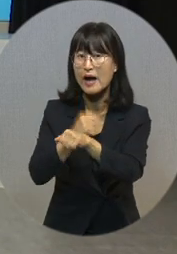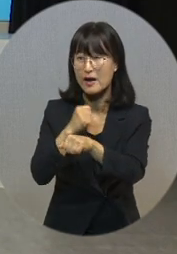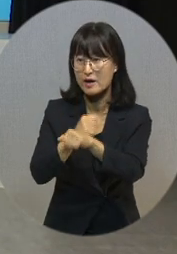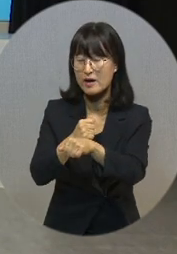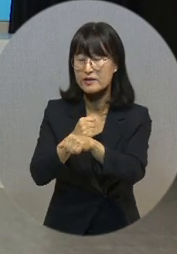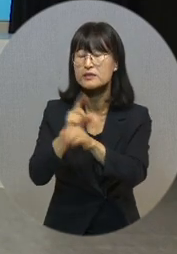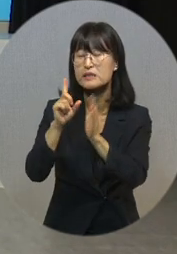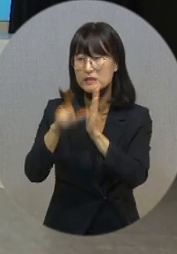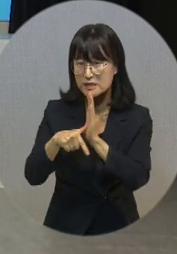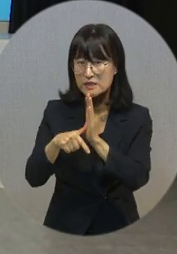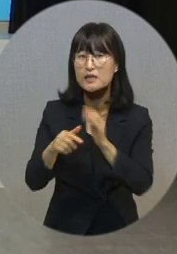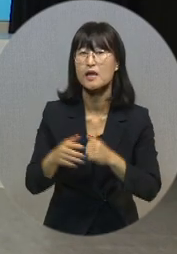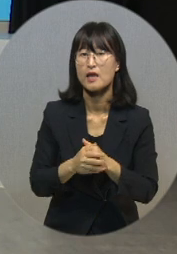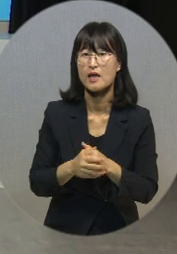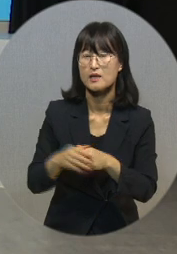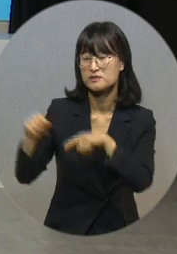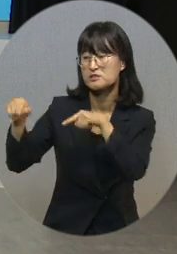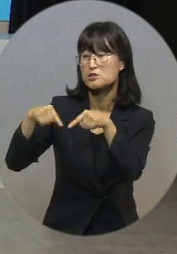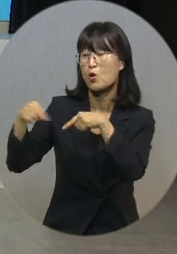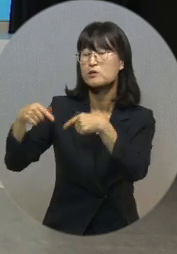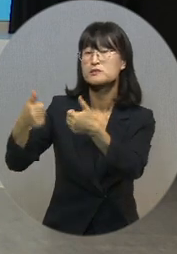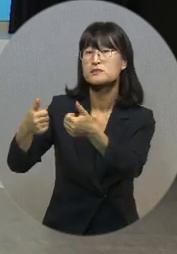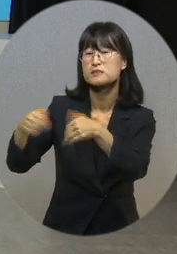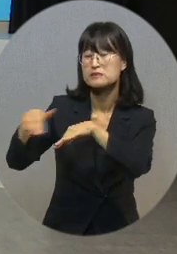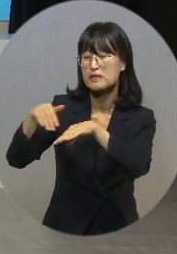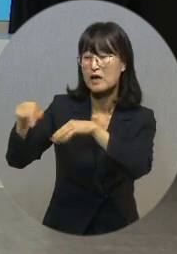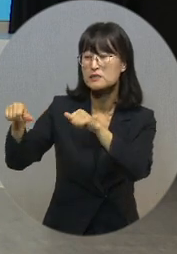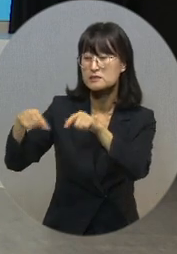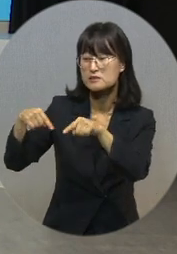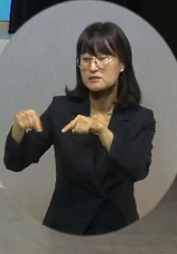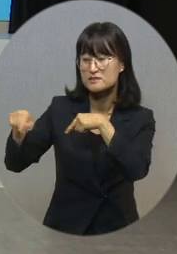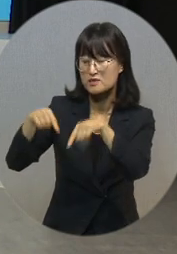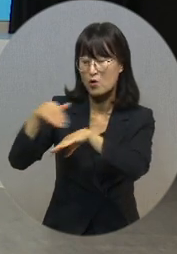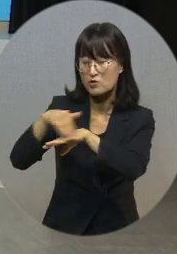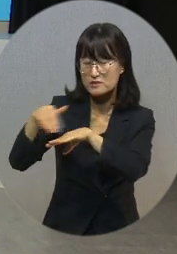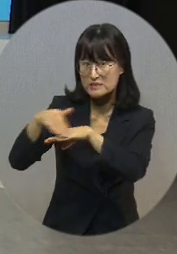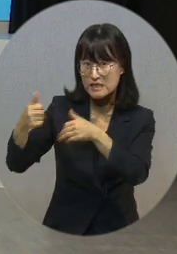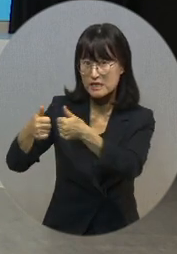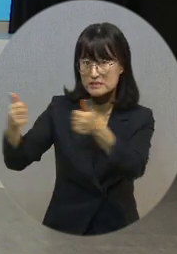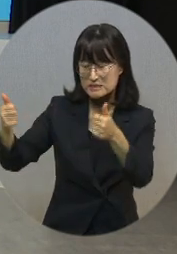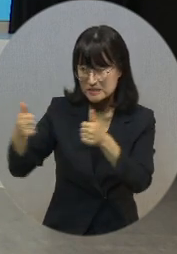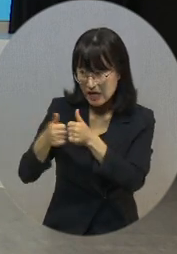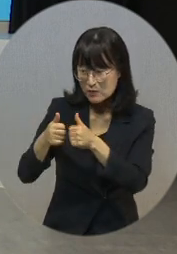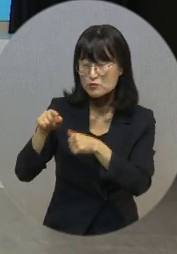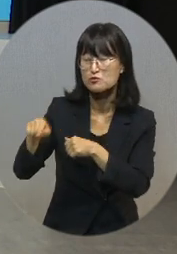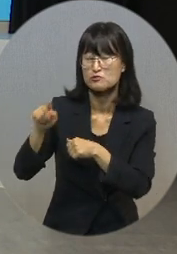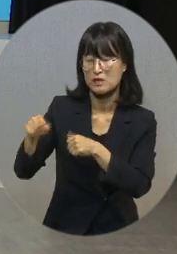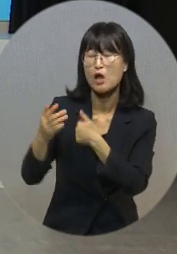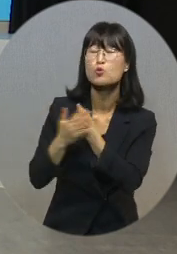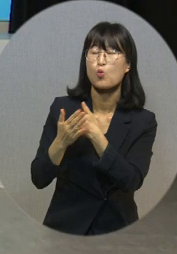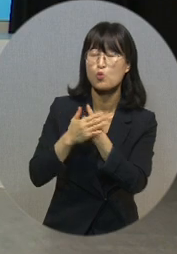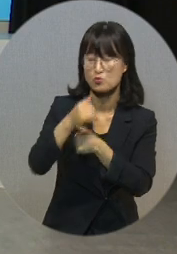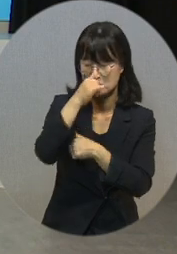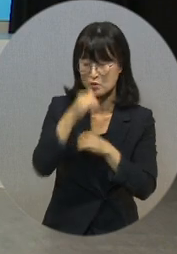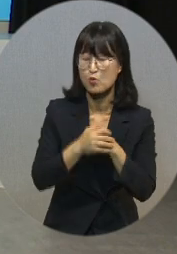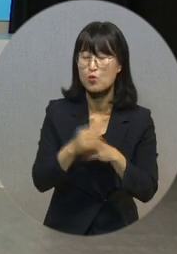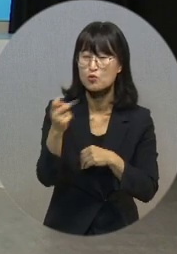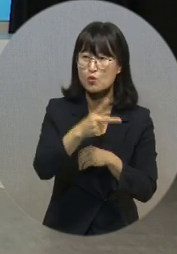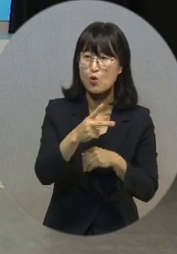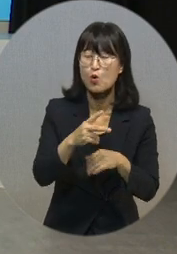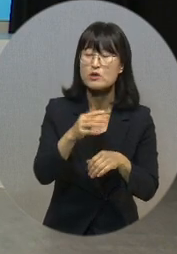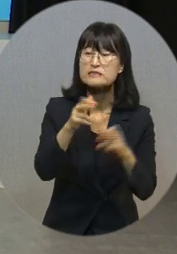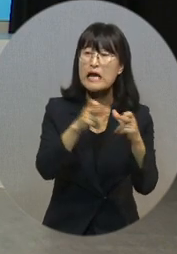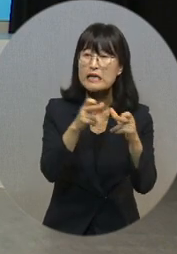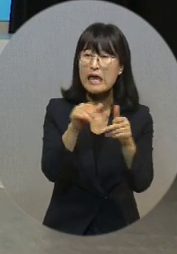법안도 예, 정책자문단과 함께 했었고 지금 학대 예방 관련된 부분도 자문단 네. 의견이 많이 도움이 됐고